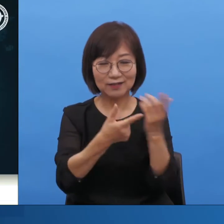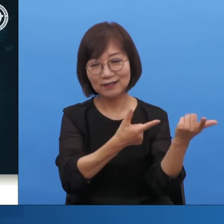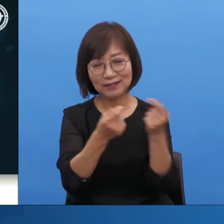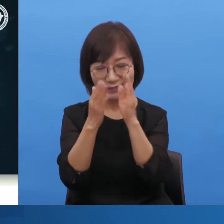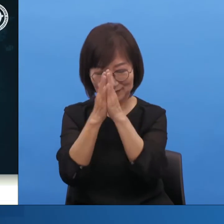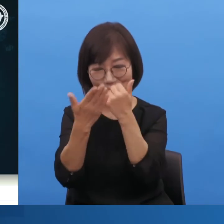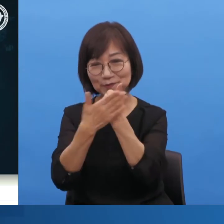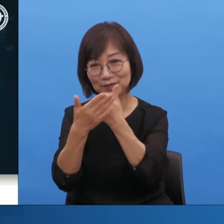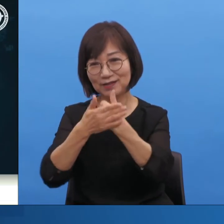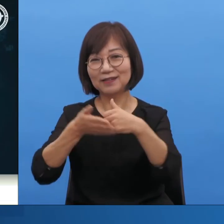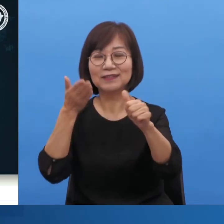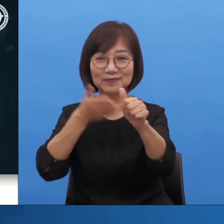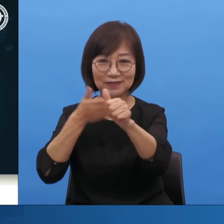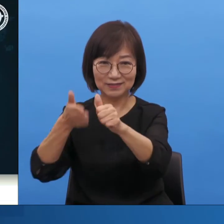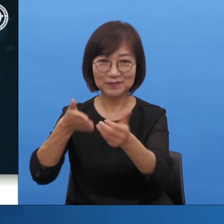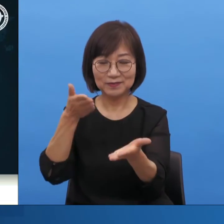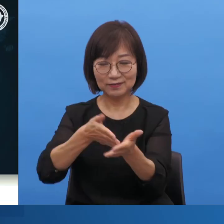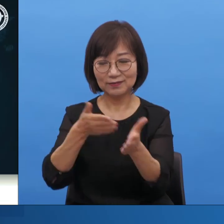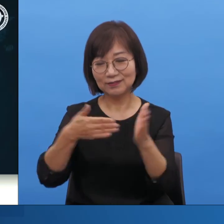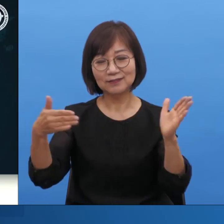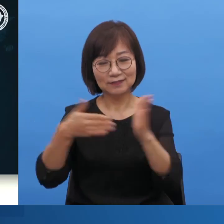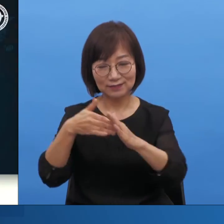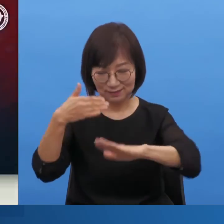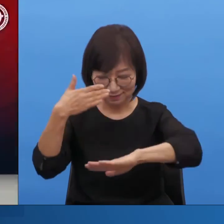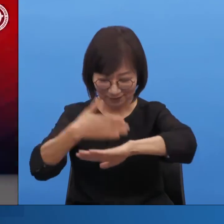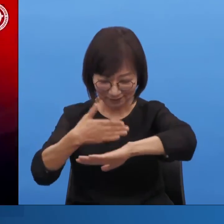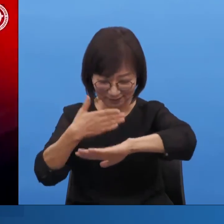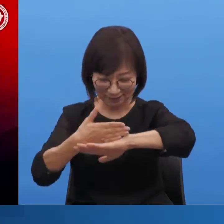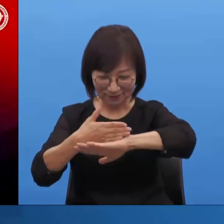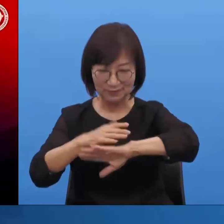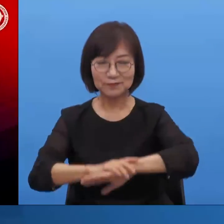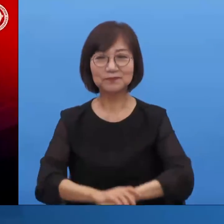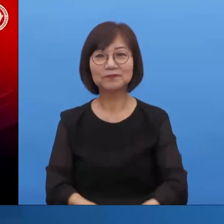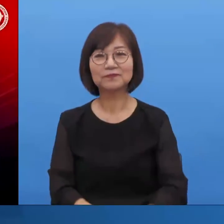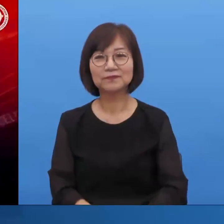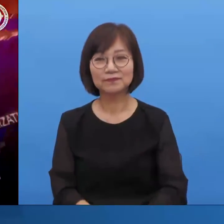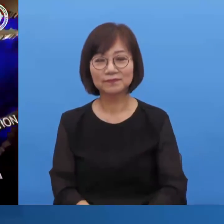바랍니다. 뉴스를 마칩니다. 고맙습니다.